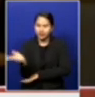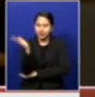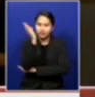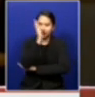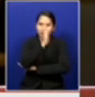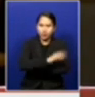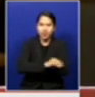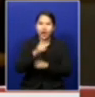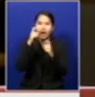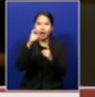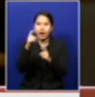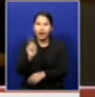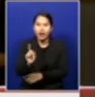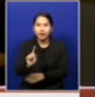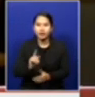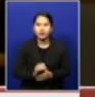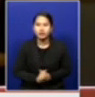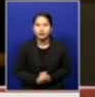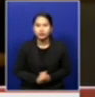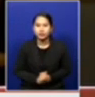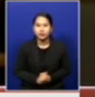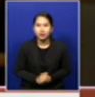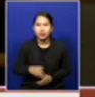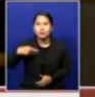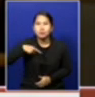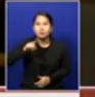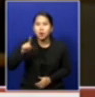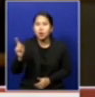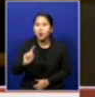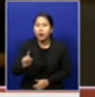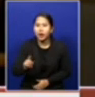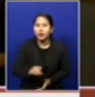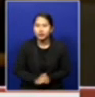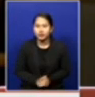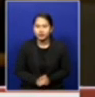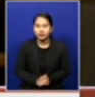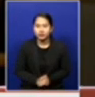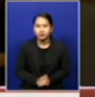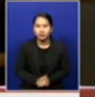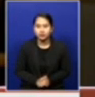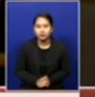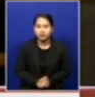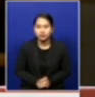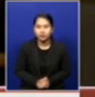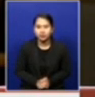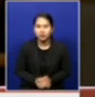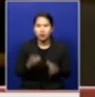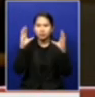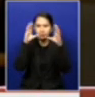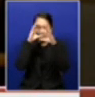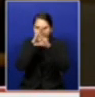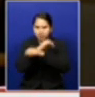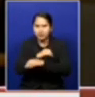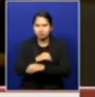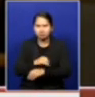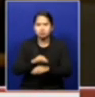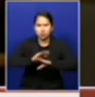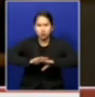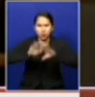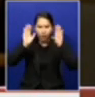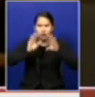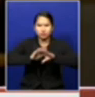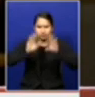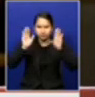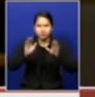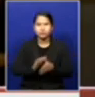มันมีประโยชน์อะไรที่ท่านจะต้องไปมีเคอร์ฟิวยกเลิกเถอะครับให้คนเล็กคนน้อยเขาได้มีโอกาสทำ